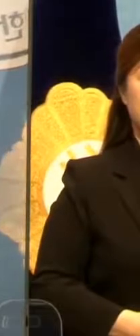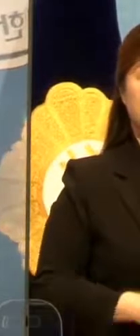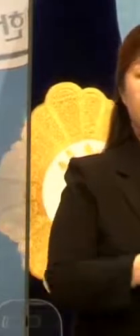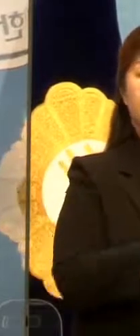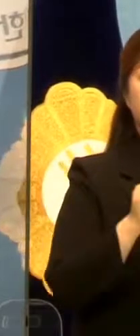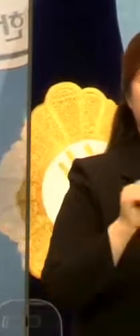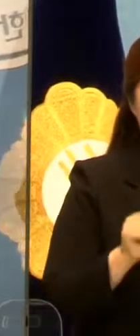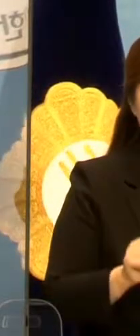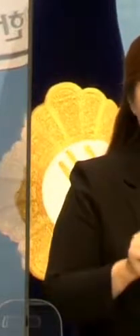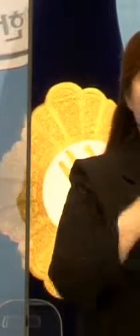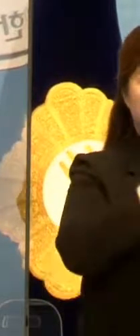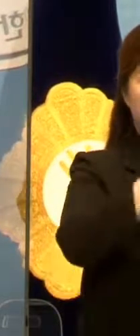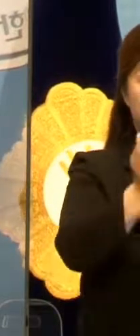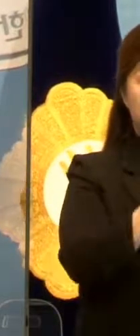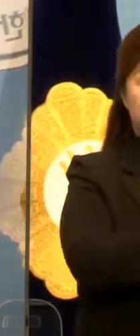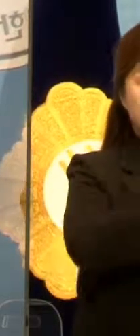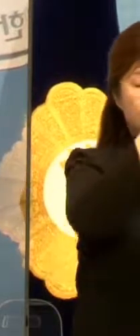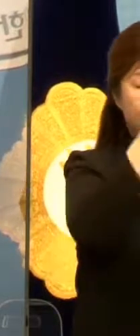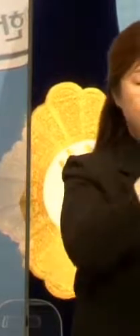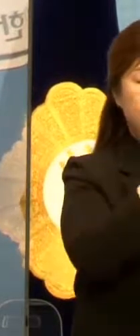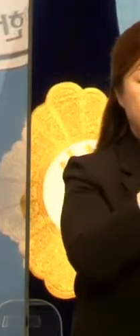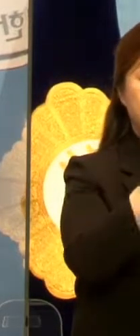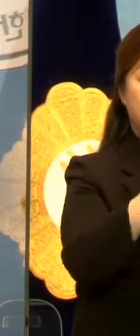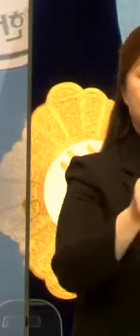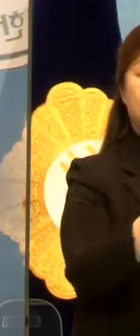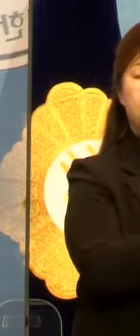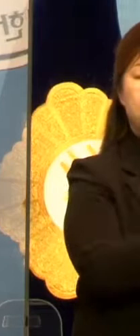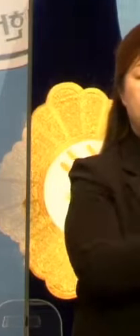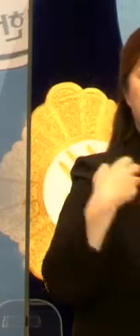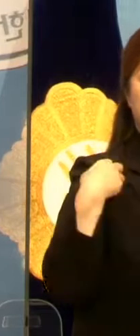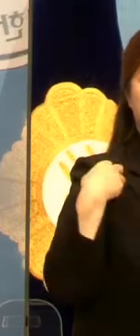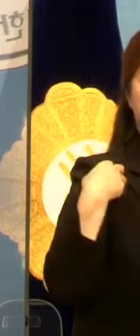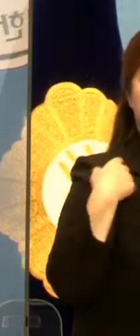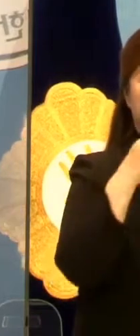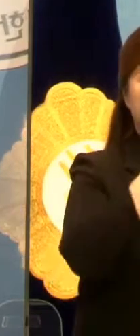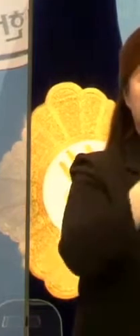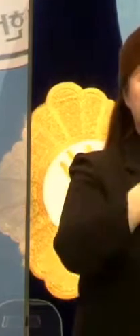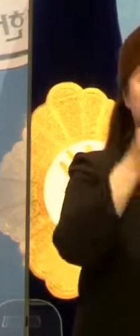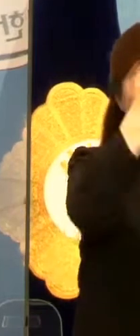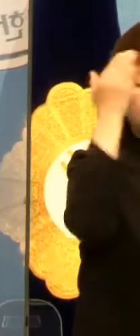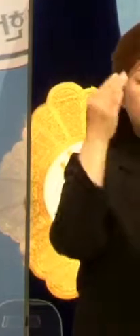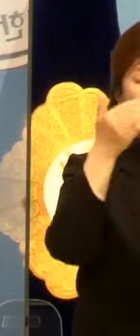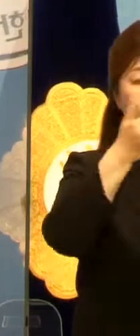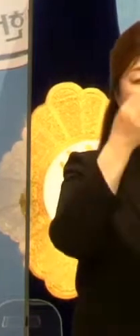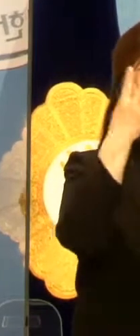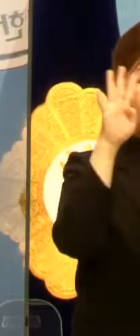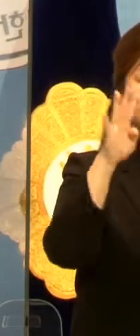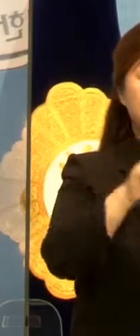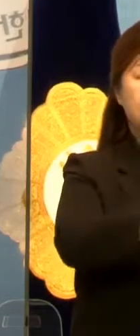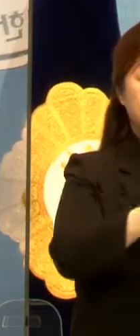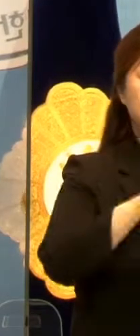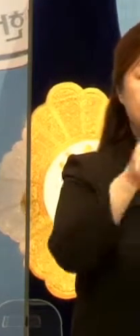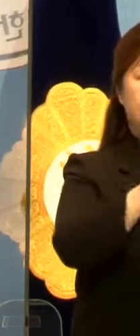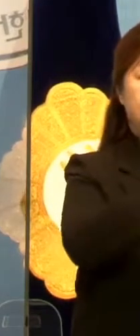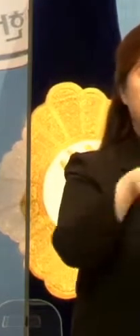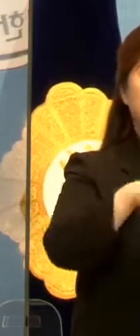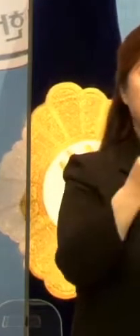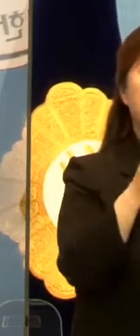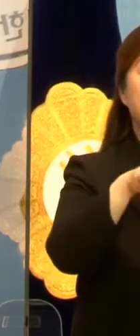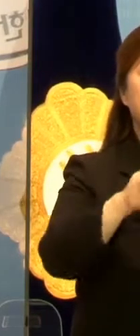네 안녕하십니까 더불어 민주당 청년 tf 부 단장을 맡은 더불어 맨땅 전국대학생 원작 박용운 입니다 청년 tf 는